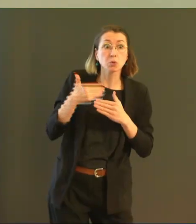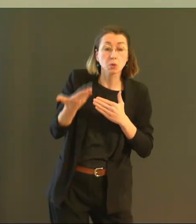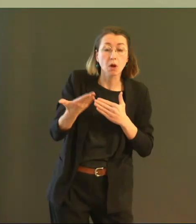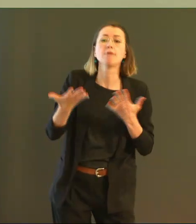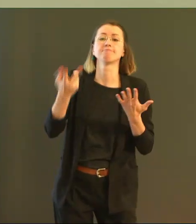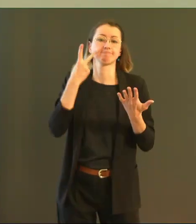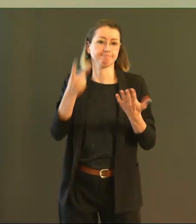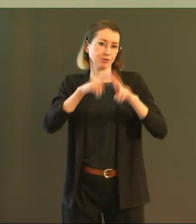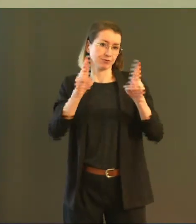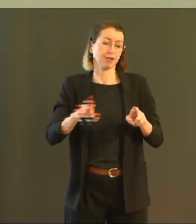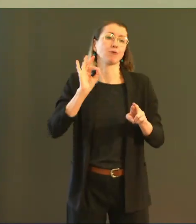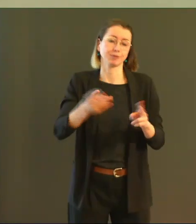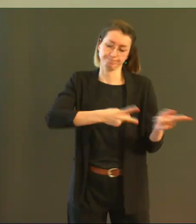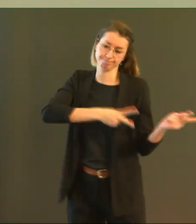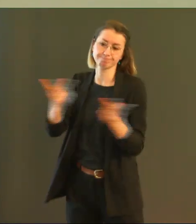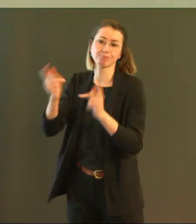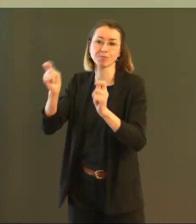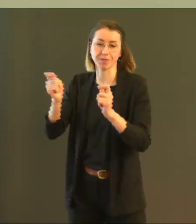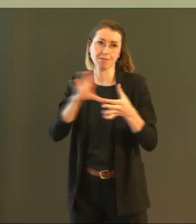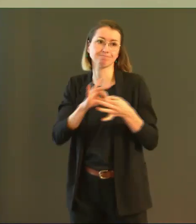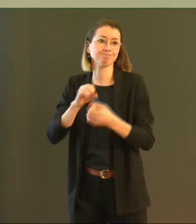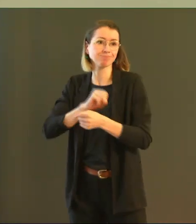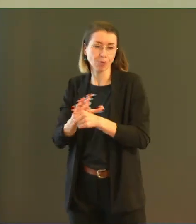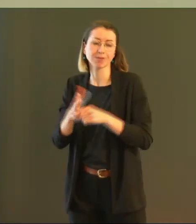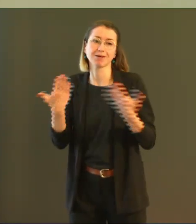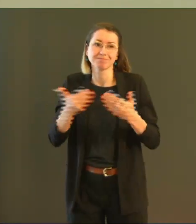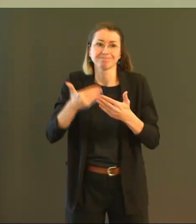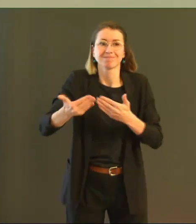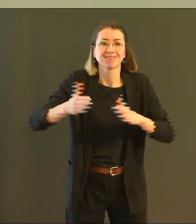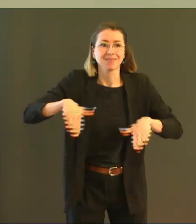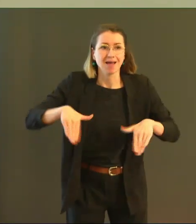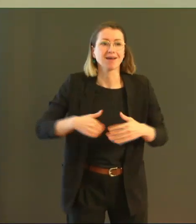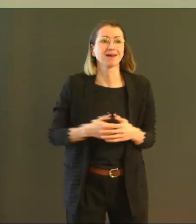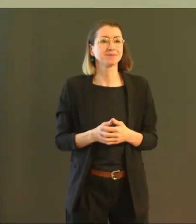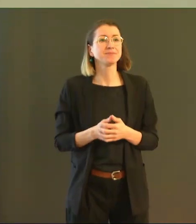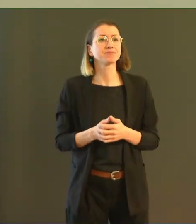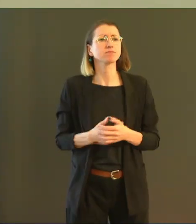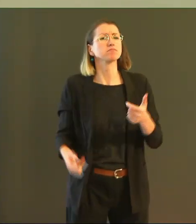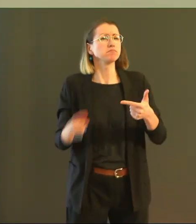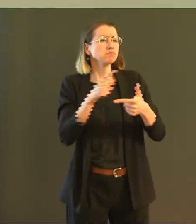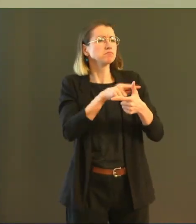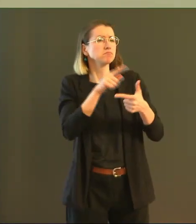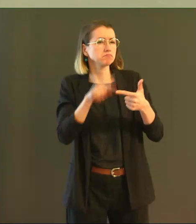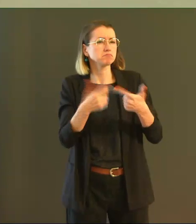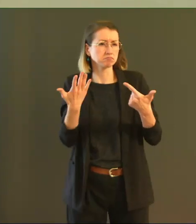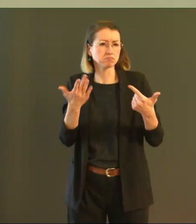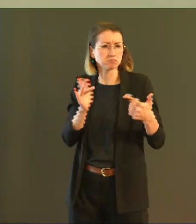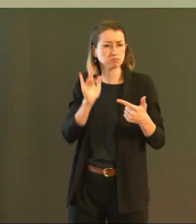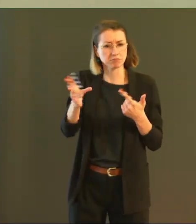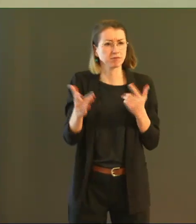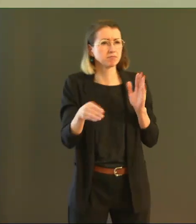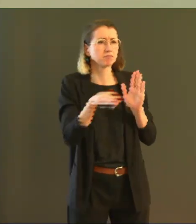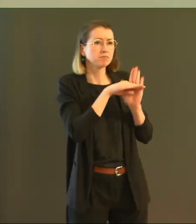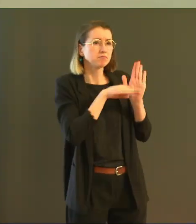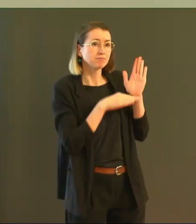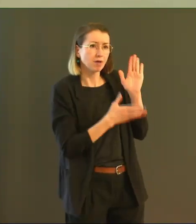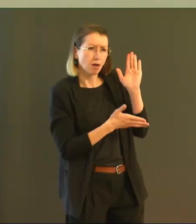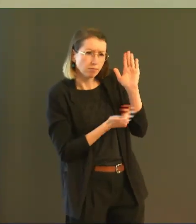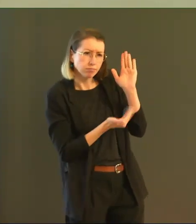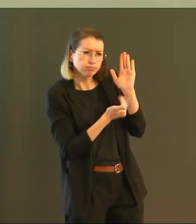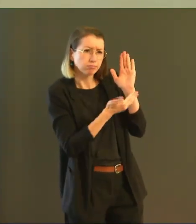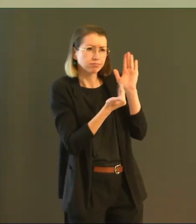donc développé une attention toute particulière surtout dans le cadre actuel d'une déconfinement qui approche sur deux autres indicateurs